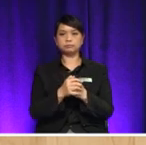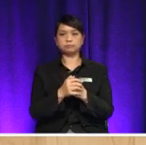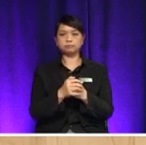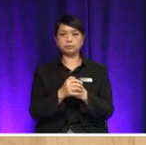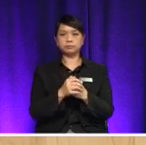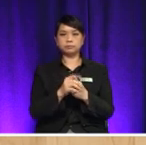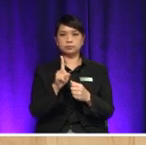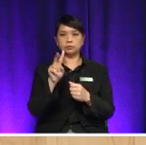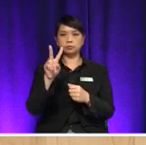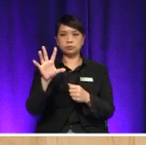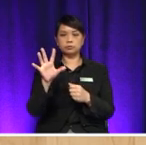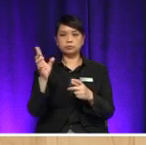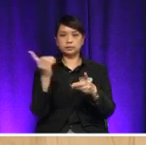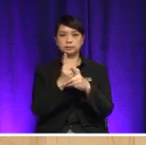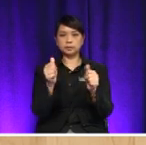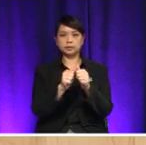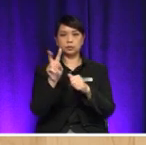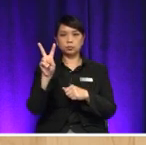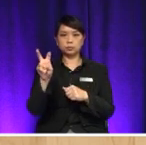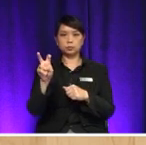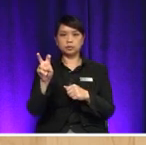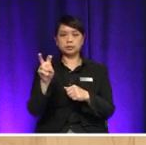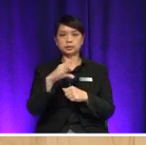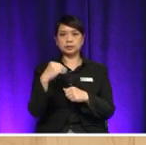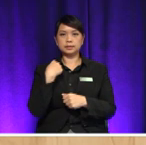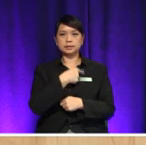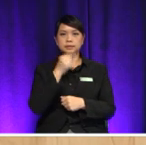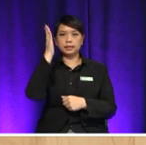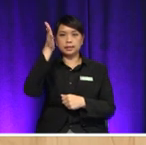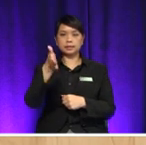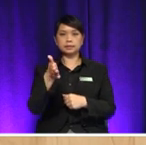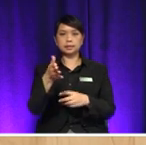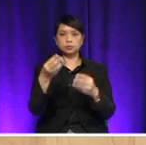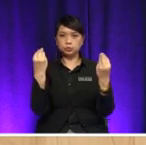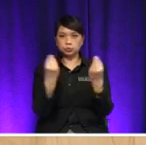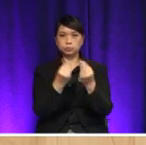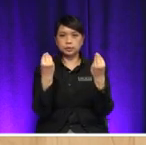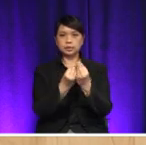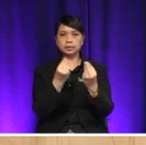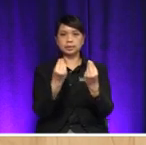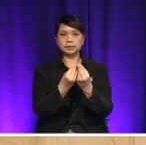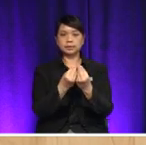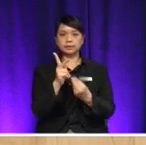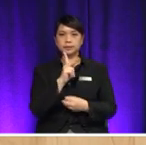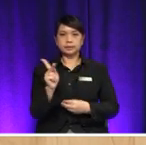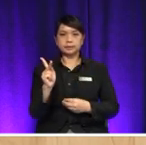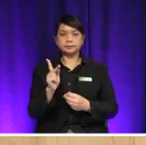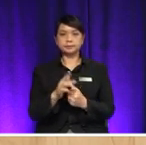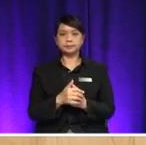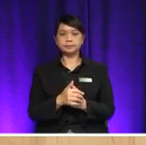125 Diharapkan dengan 20 dan kita akan total jumlahkan yang dimaksudkan dengan